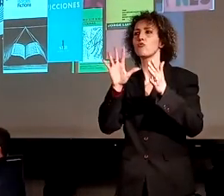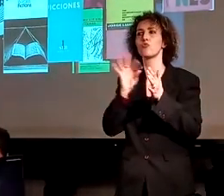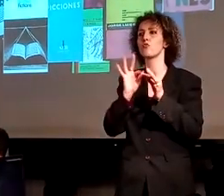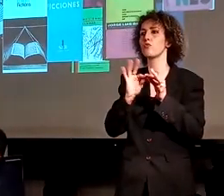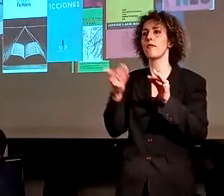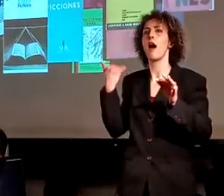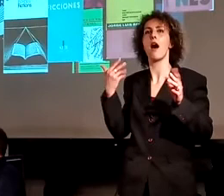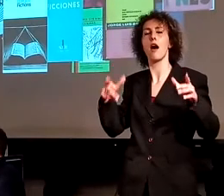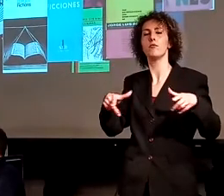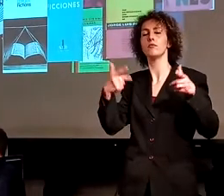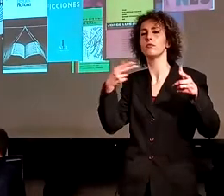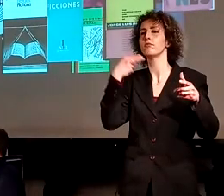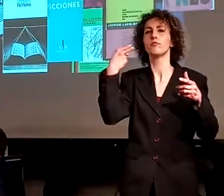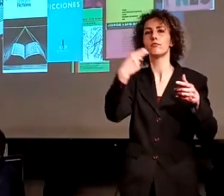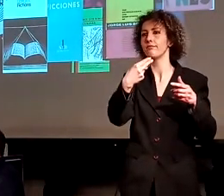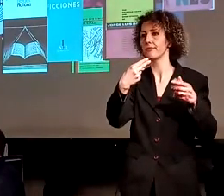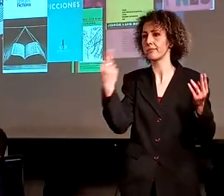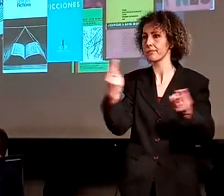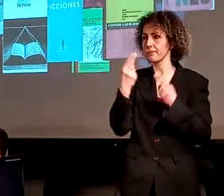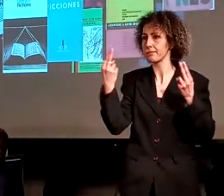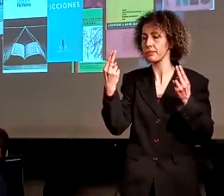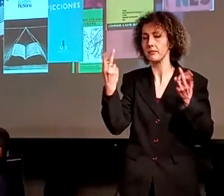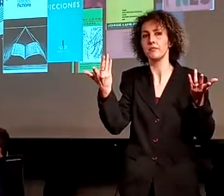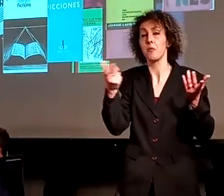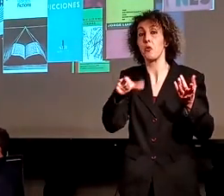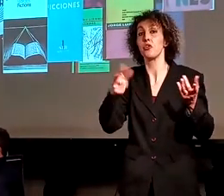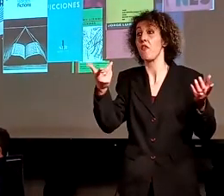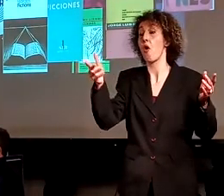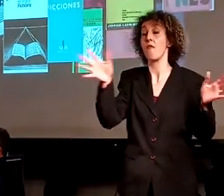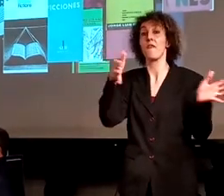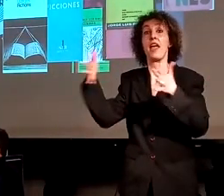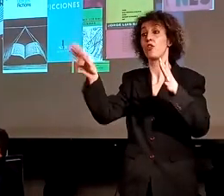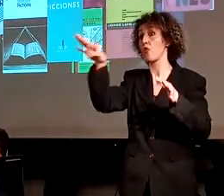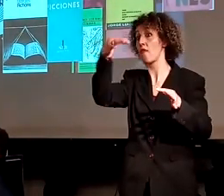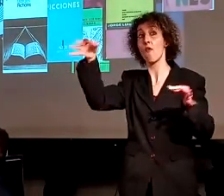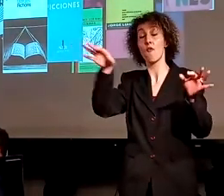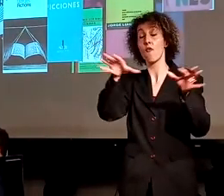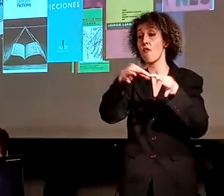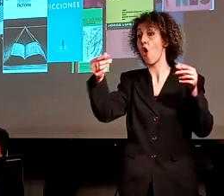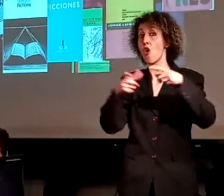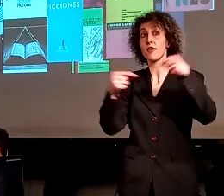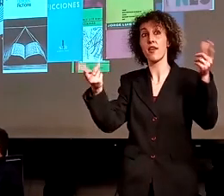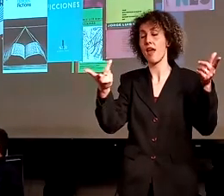le posizioni delle foglie il vento l'aveva costata cetera e